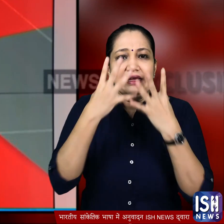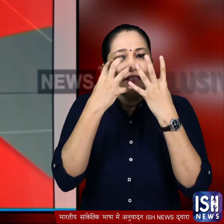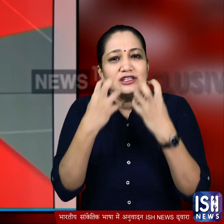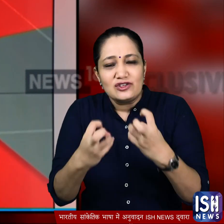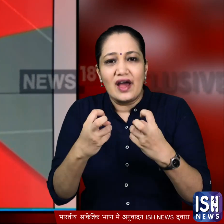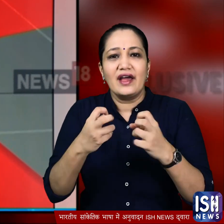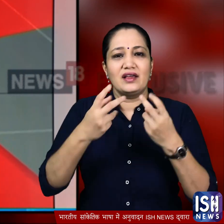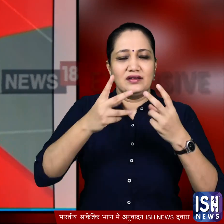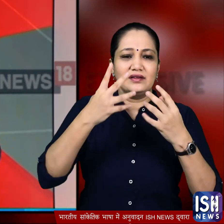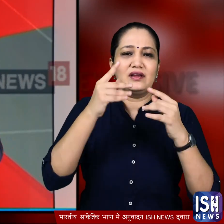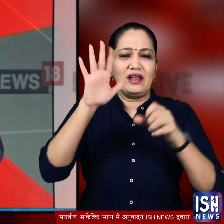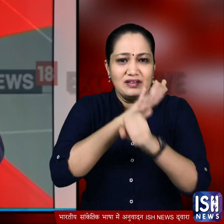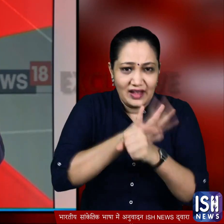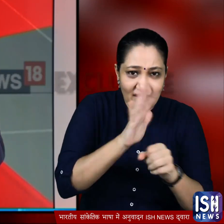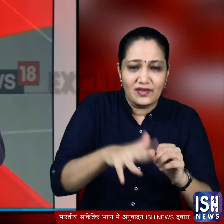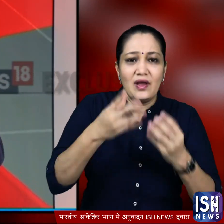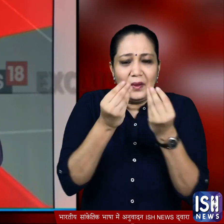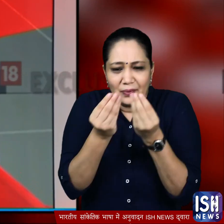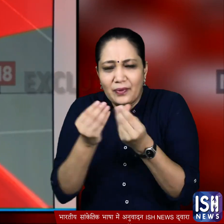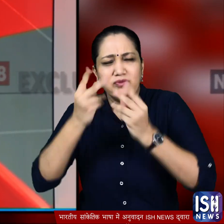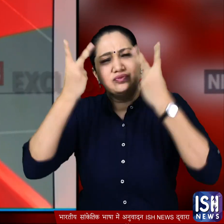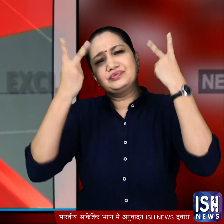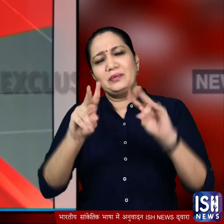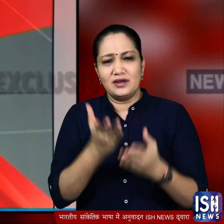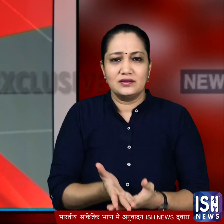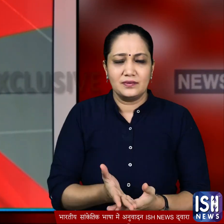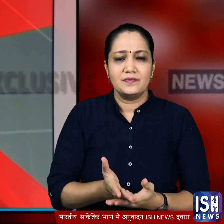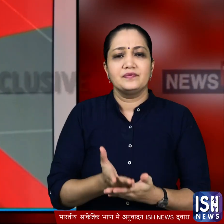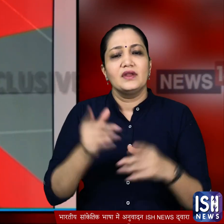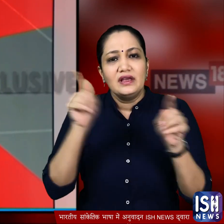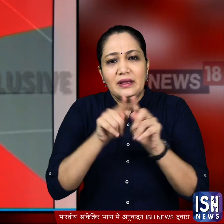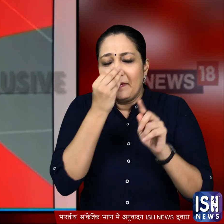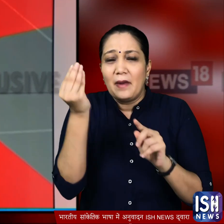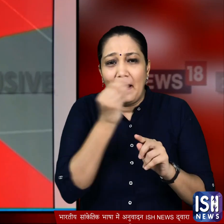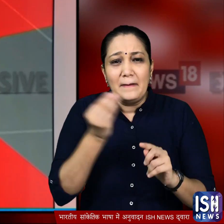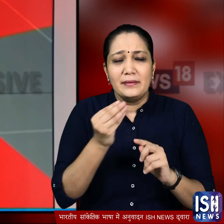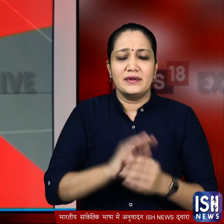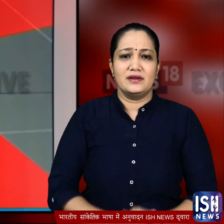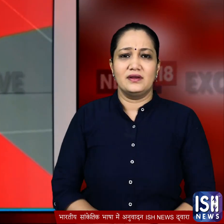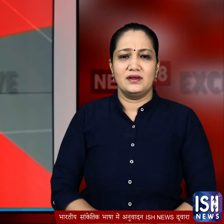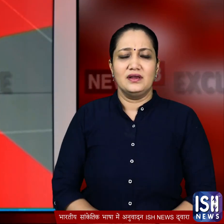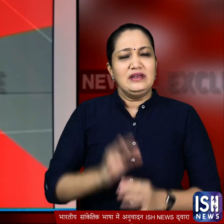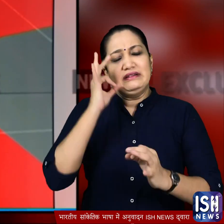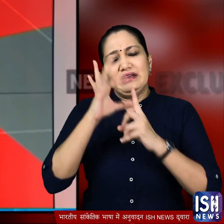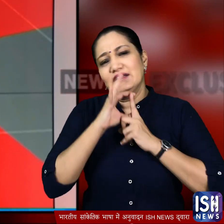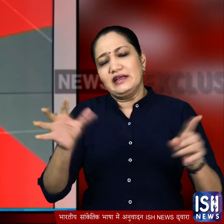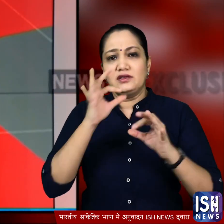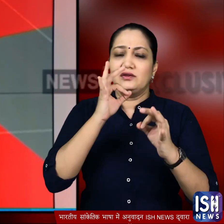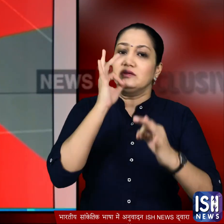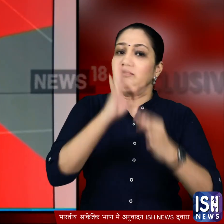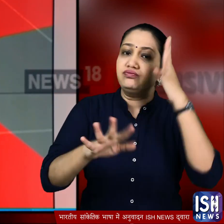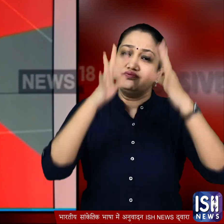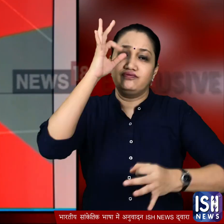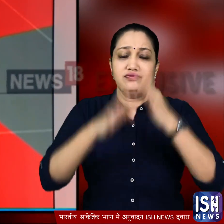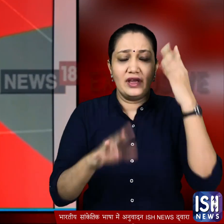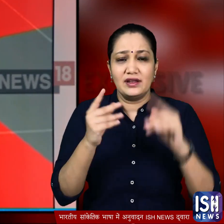सूखी लकड़ियों का ढेर और उनके काटने से निकला बुरादा भरपूर होता है और वहां हम लोगों की छोटी सी लापरवाही भीषण अग्निकांड की वजह बन